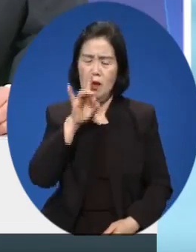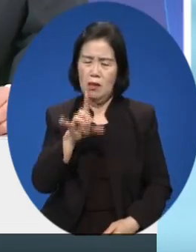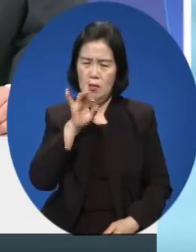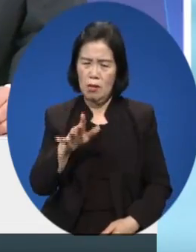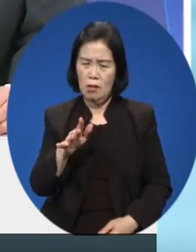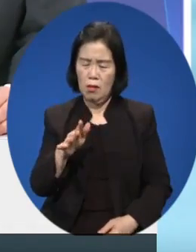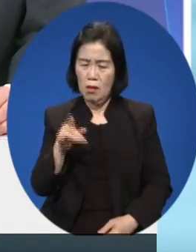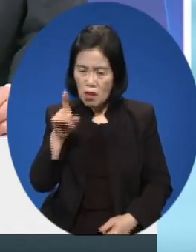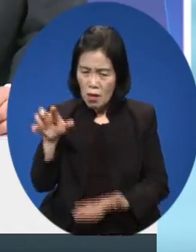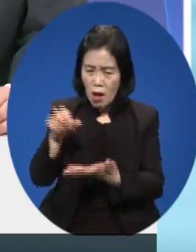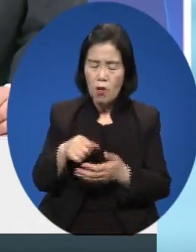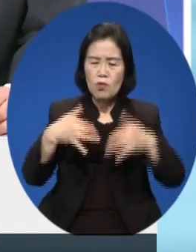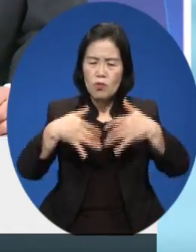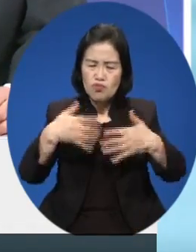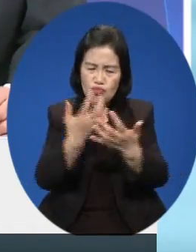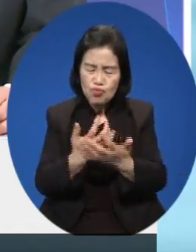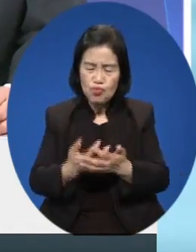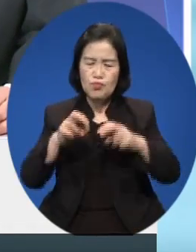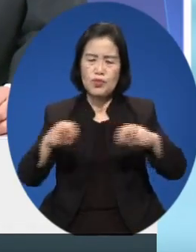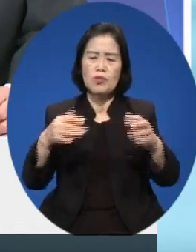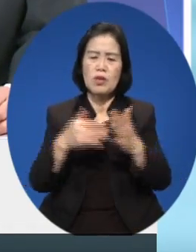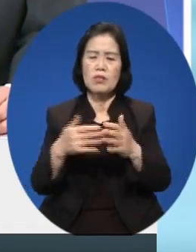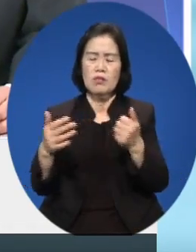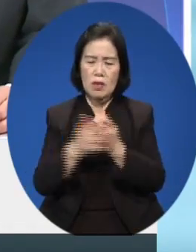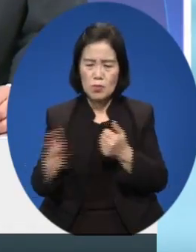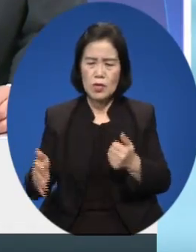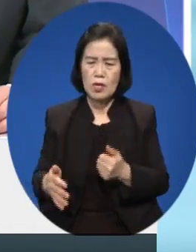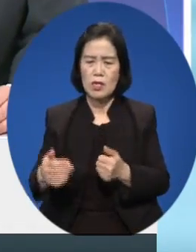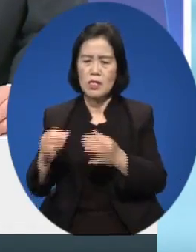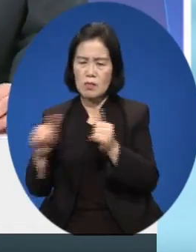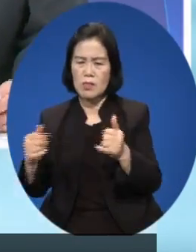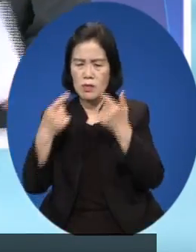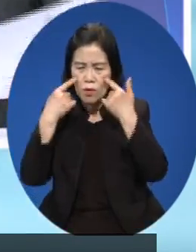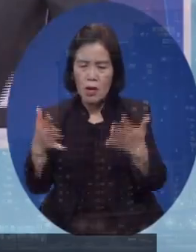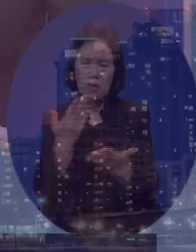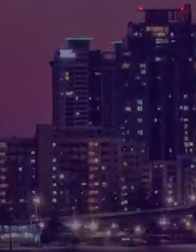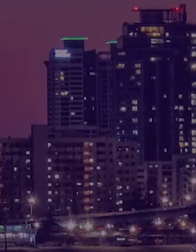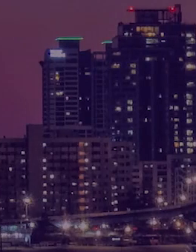분석된 자료로써 지역주민들은 정확한 분석을 요구하고 있는 실정입니다